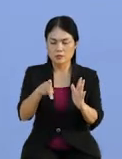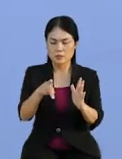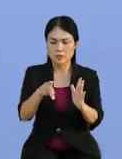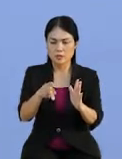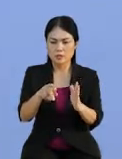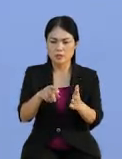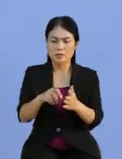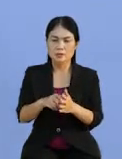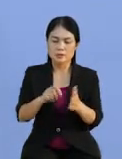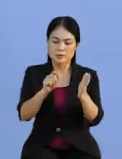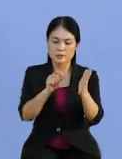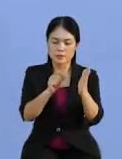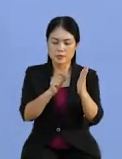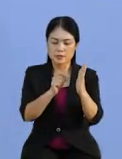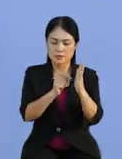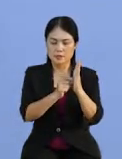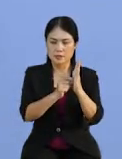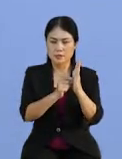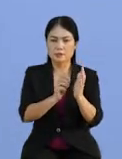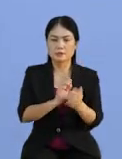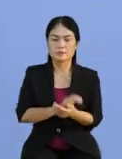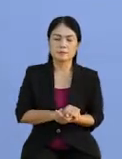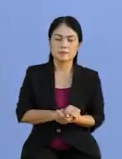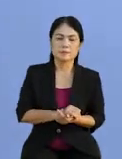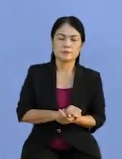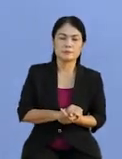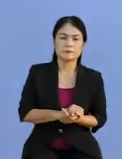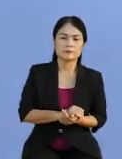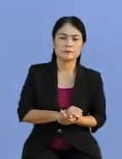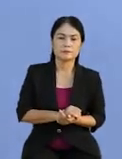bà tỏ đám